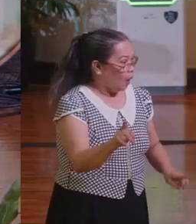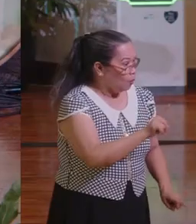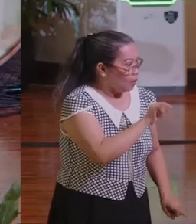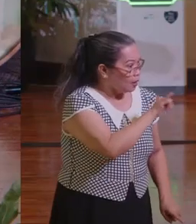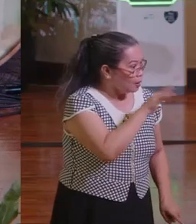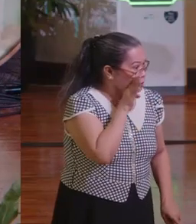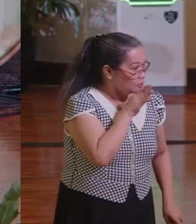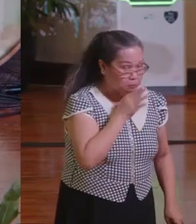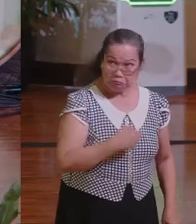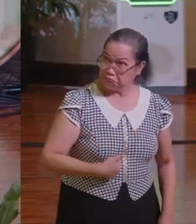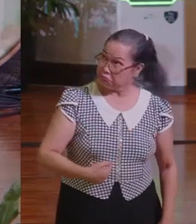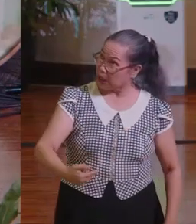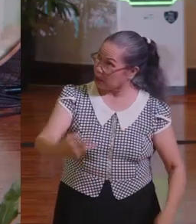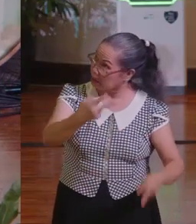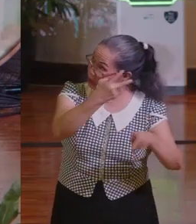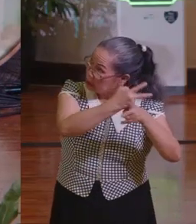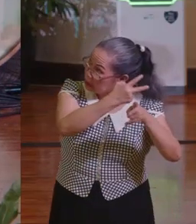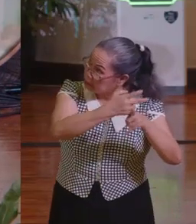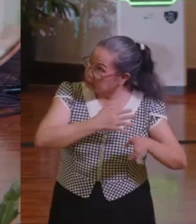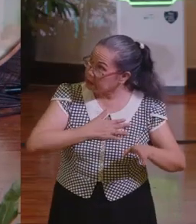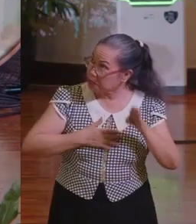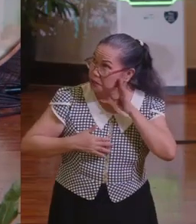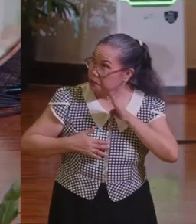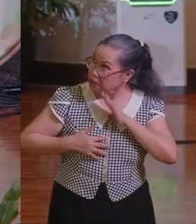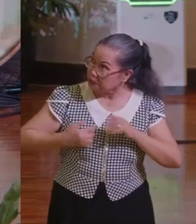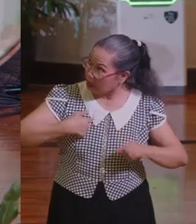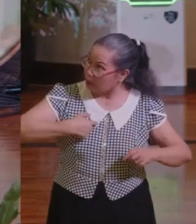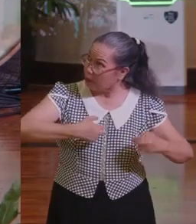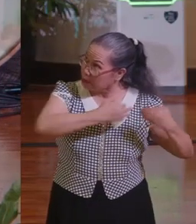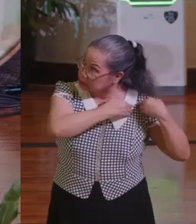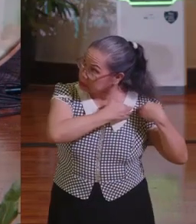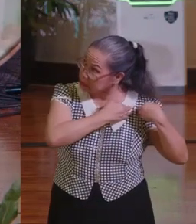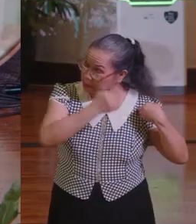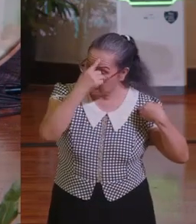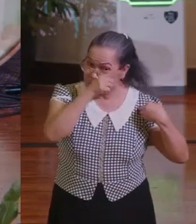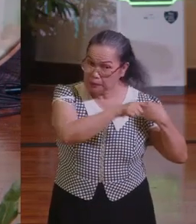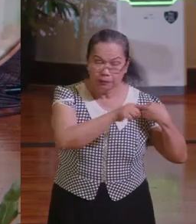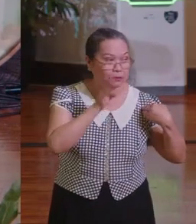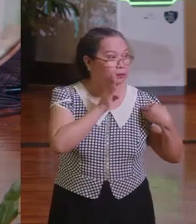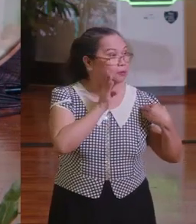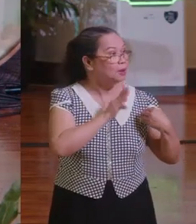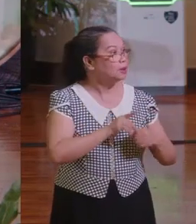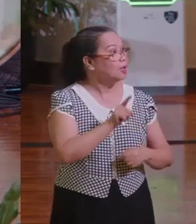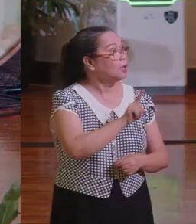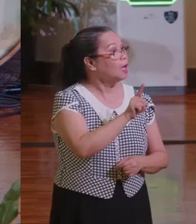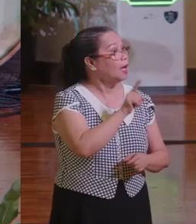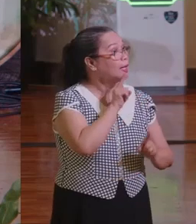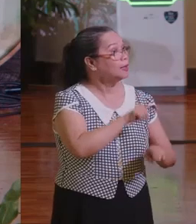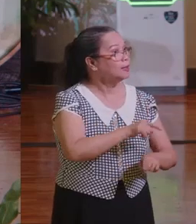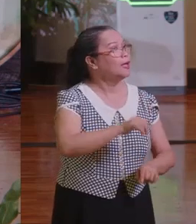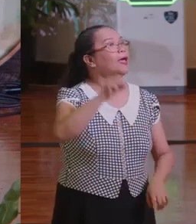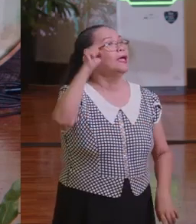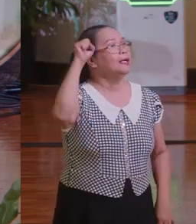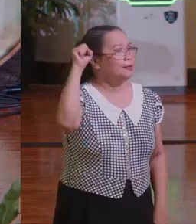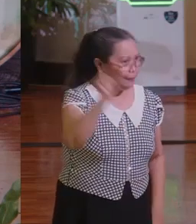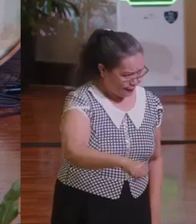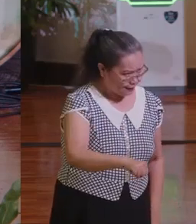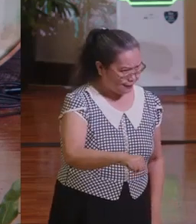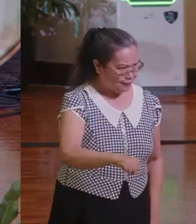"Am I my brother's keeper?" Ang sagot po dun sa question na yun,